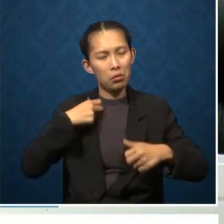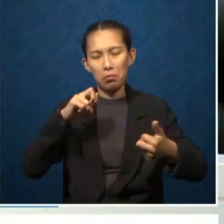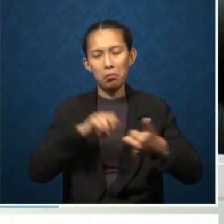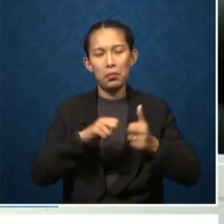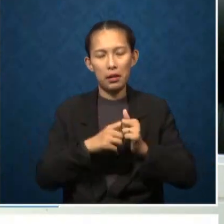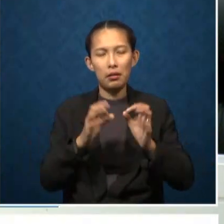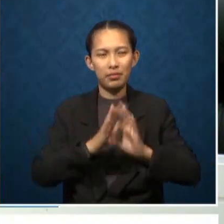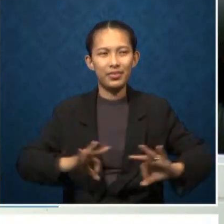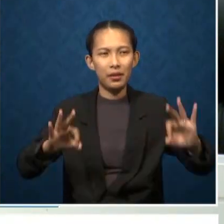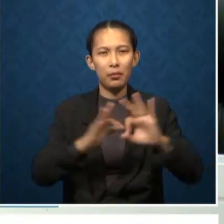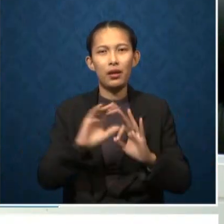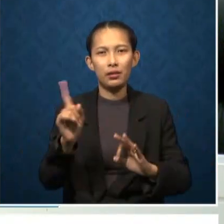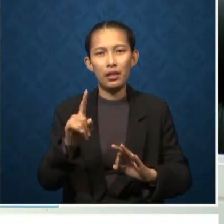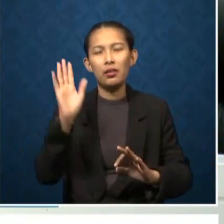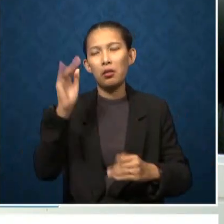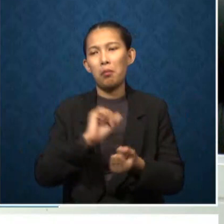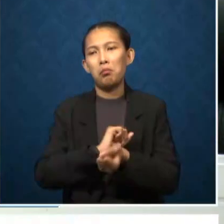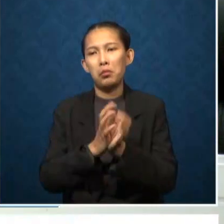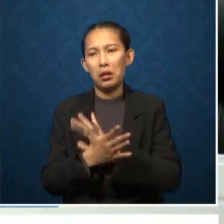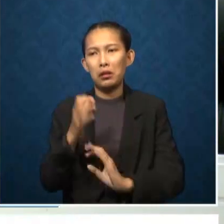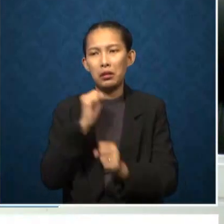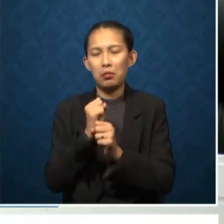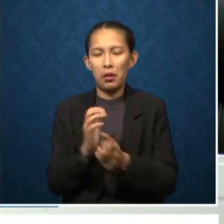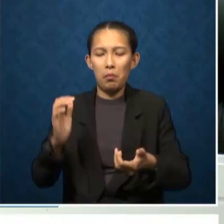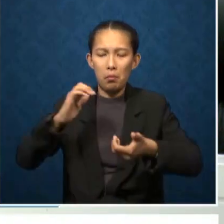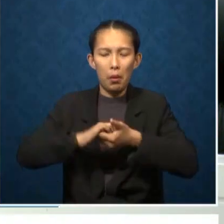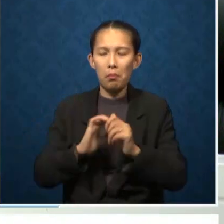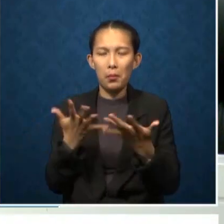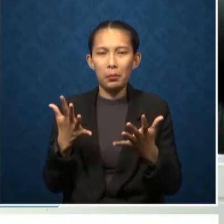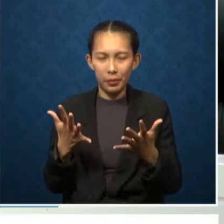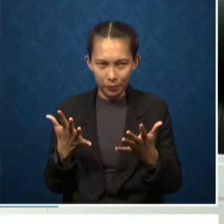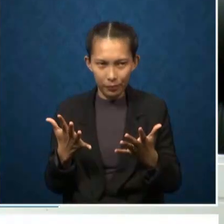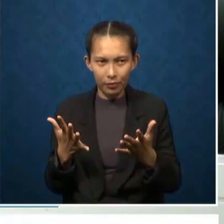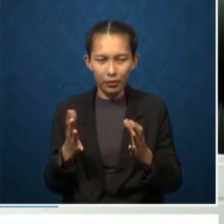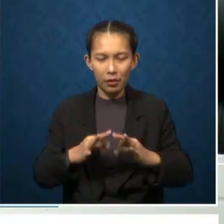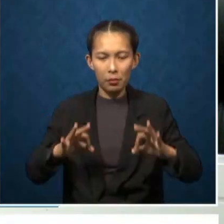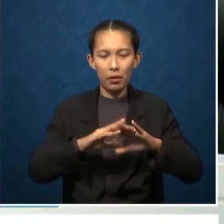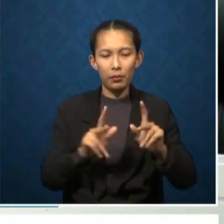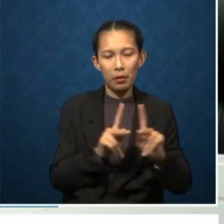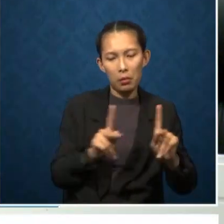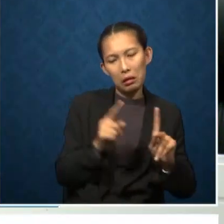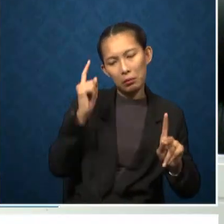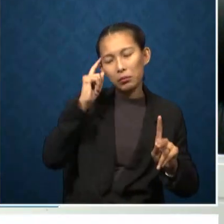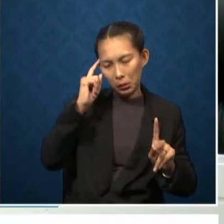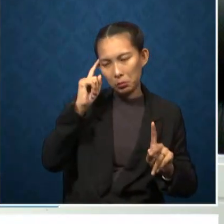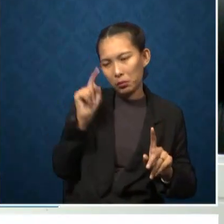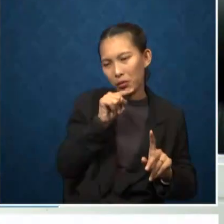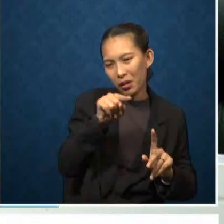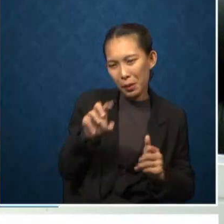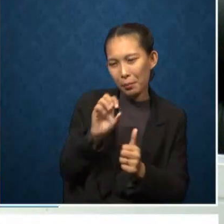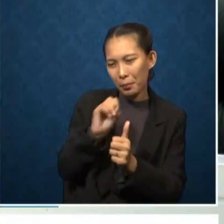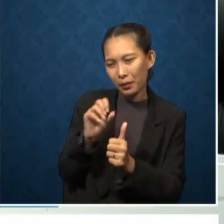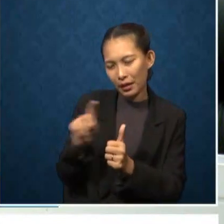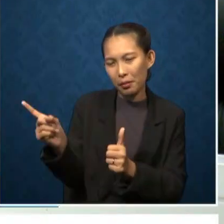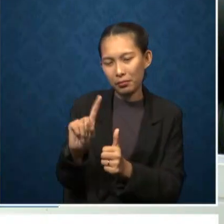หลักสำคัญเลยคือขาดการบูรณาการด้วยกันนะฮะซึ่งตรงนี้ทางคณะกรรมการก็จะเป็นคนที่คอยชี้ประเด็นว่